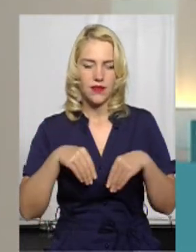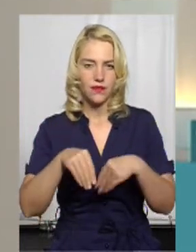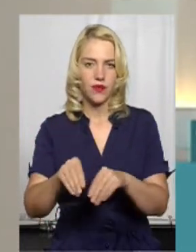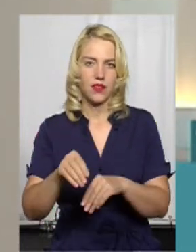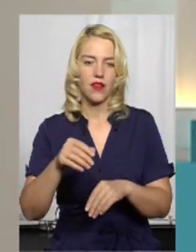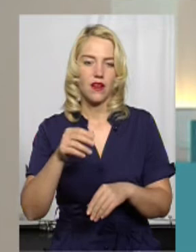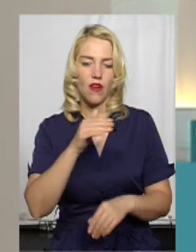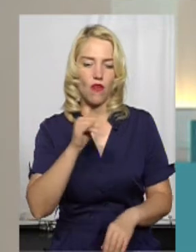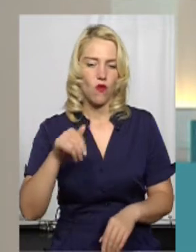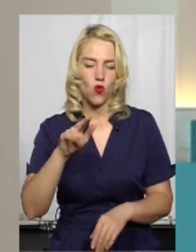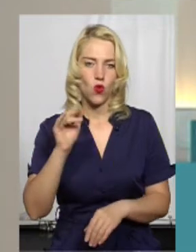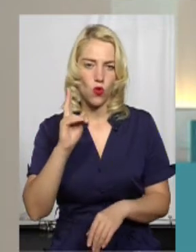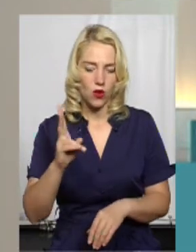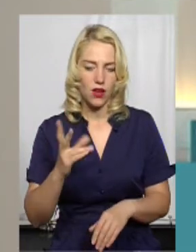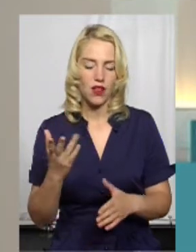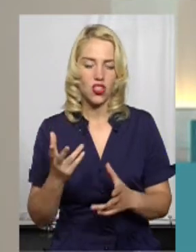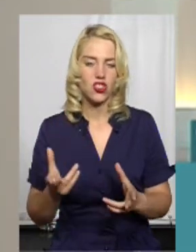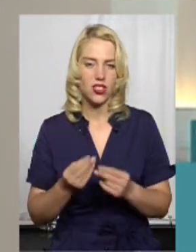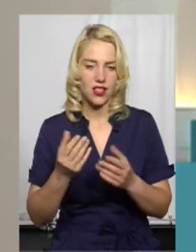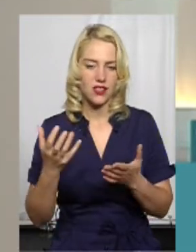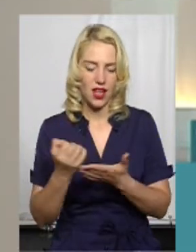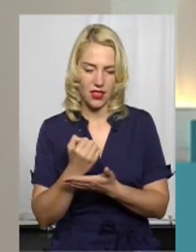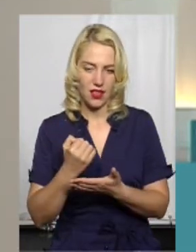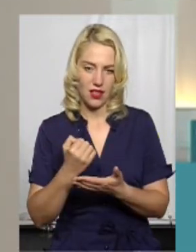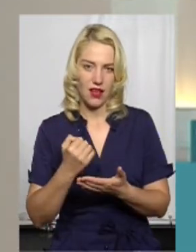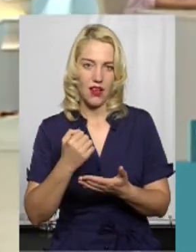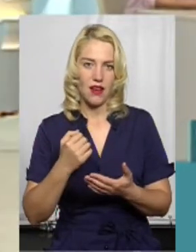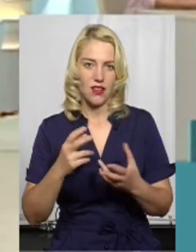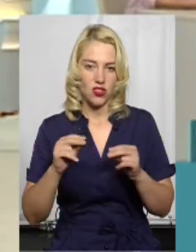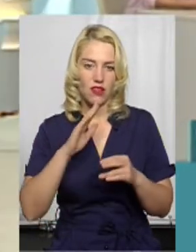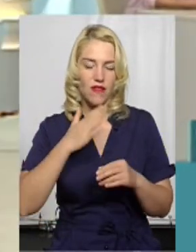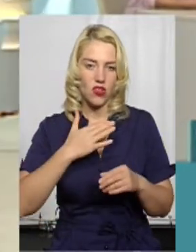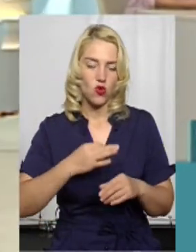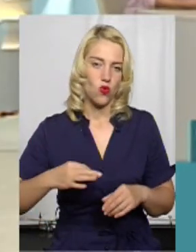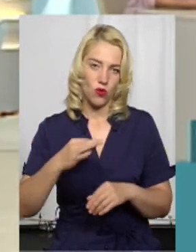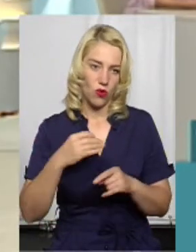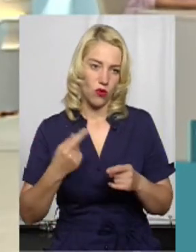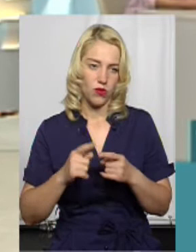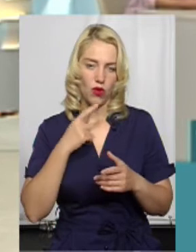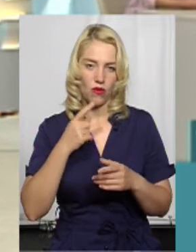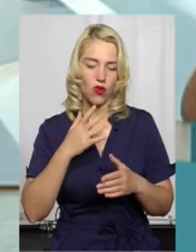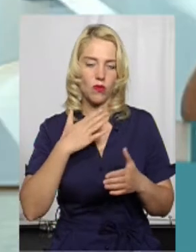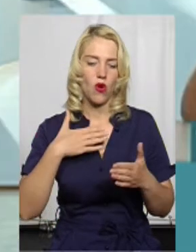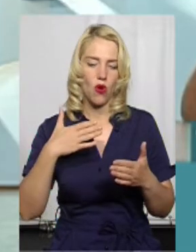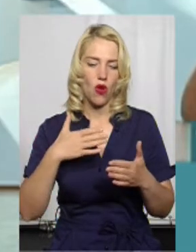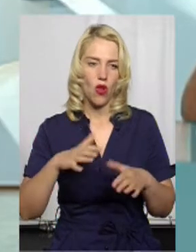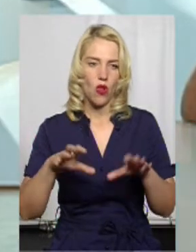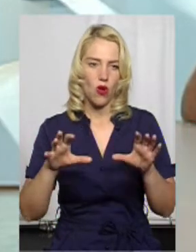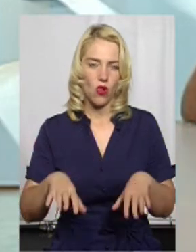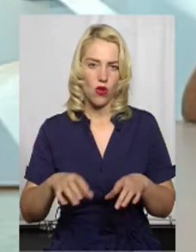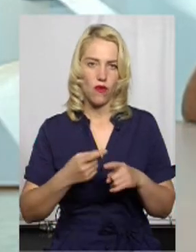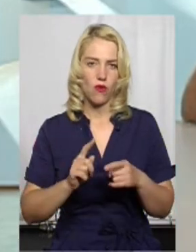які шанси у неї насправді знайти свою нішу в нашій області, спілкуємось нині із головою громадського руху «Нова економічна